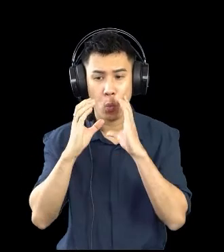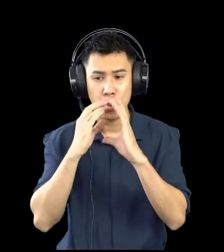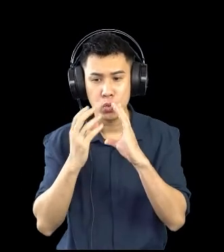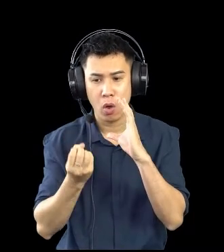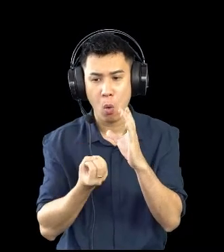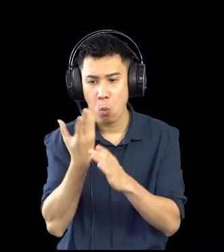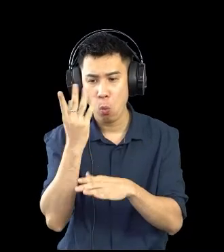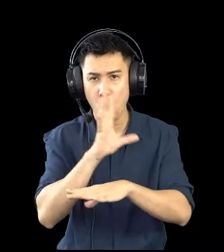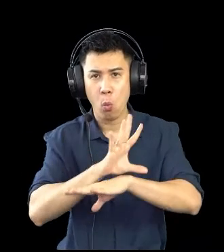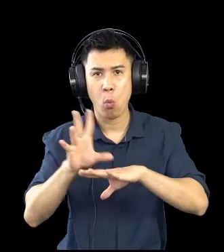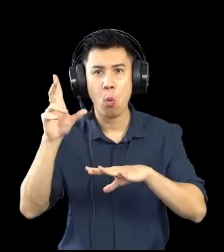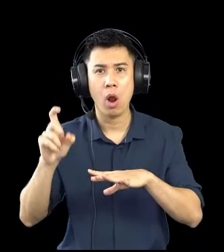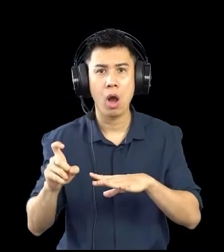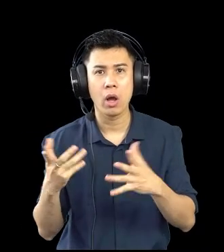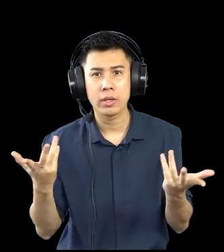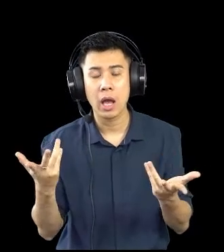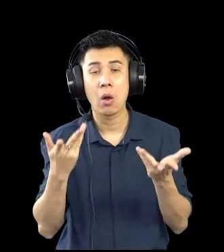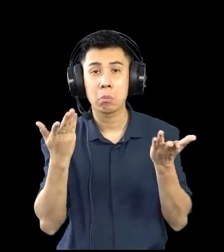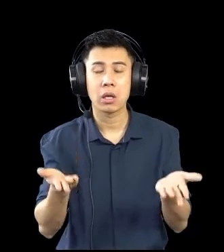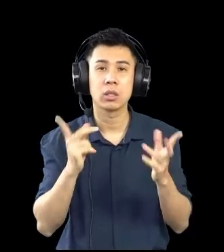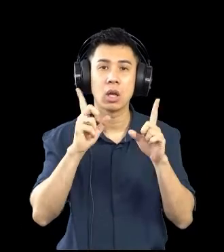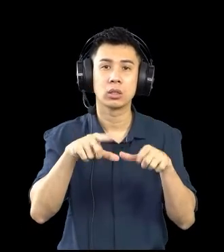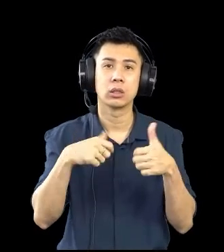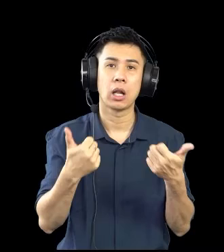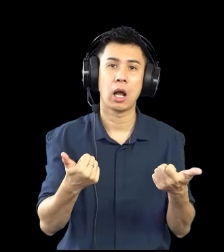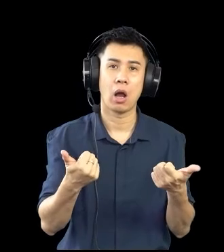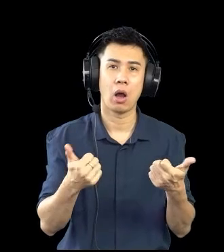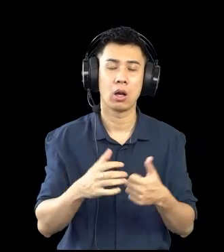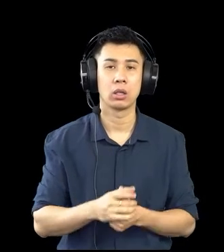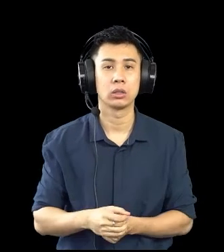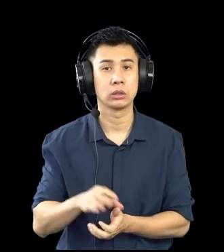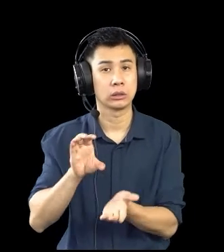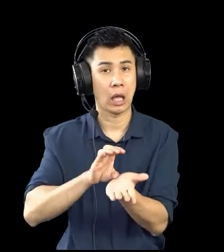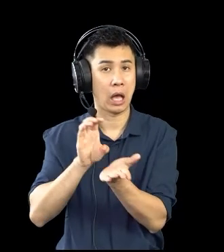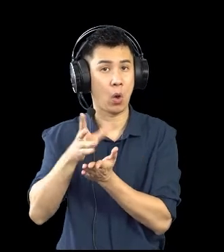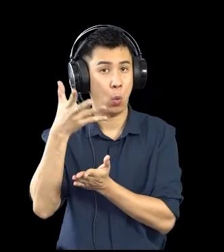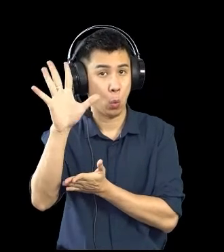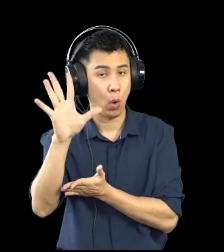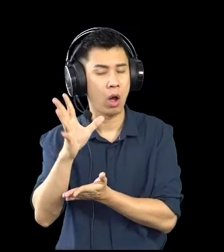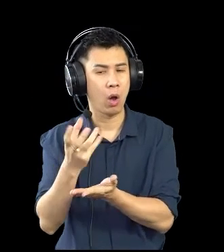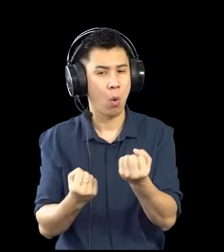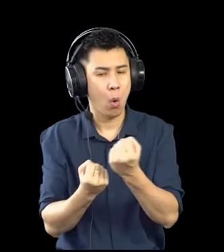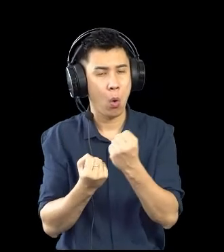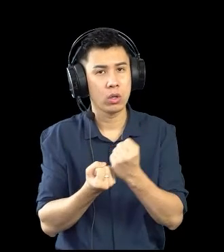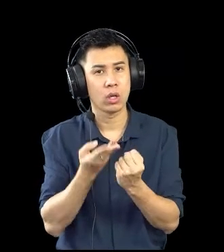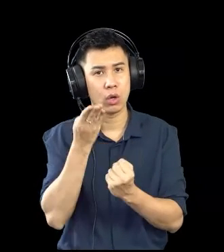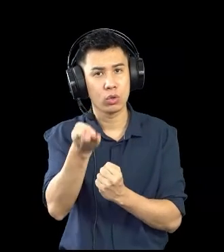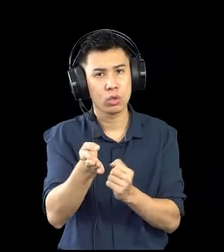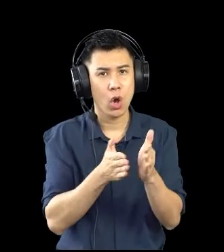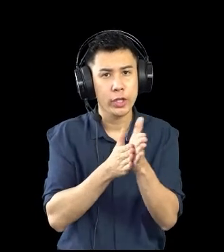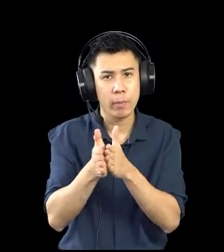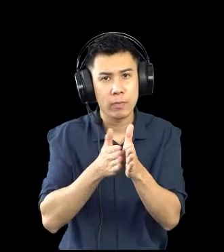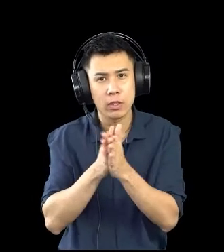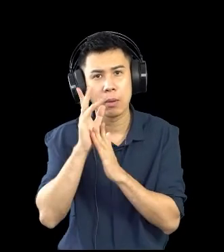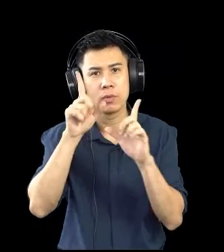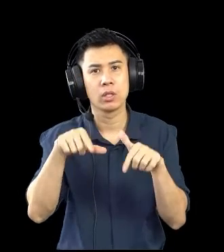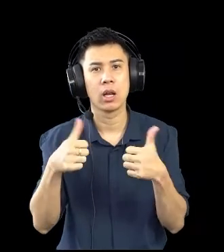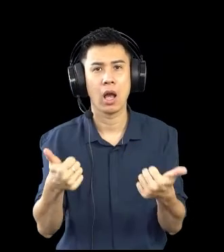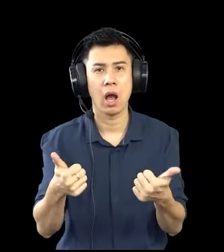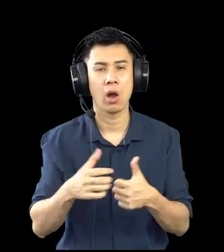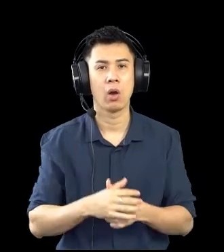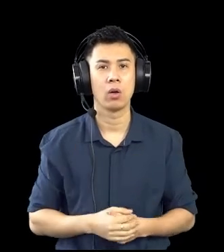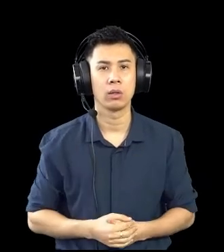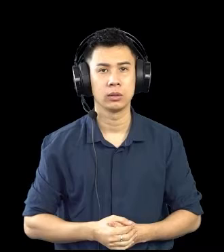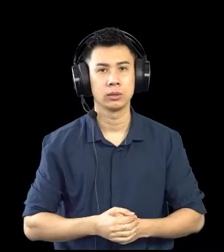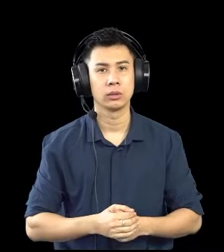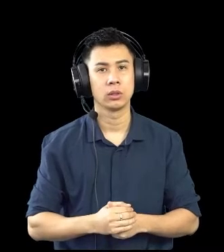ạ. Thì hiện tại bây giờ thì Khang đang như thế nào rồi và Here's Now hỗ trợ Khang tiếp tục ra sao, và mình muốn nghe